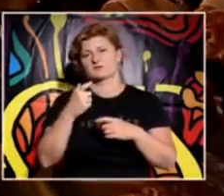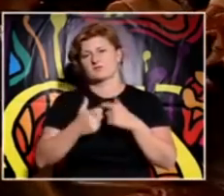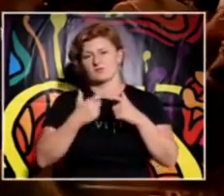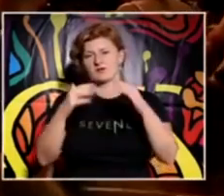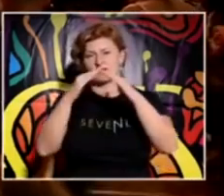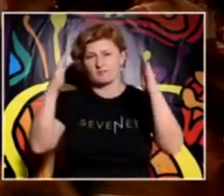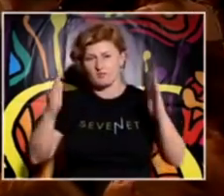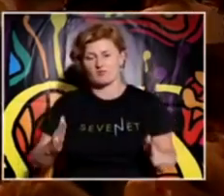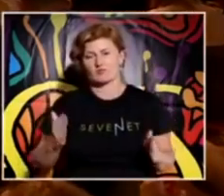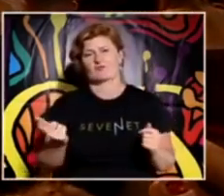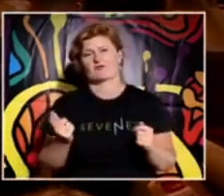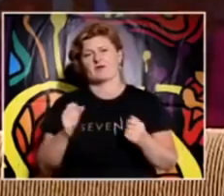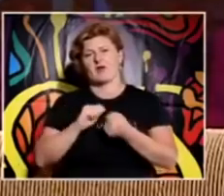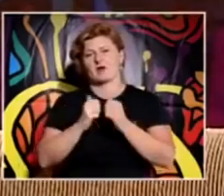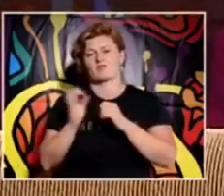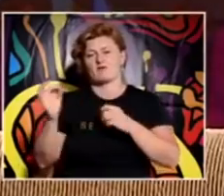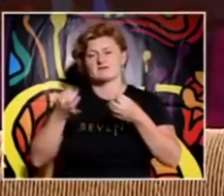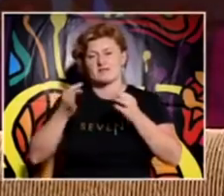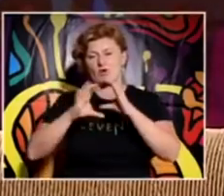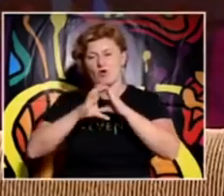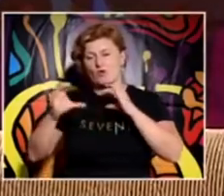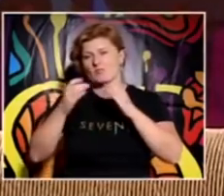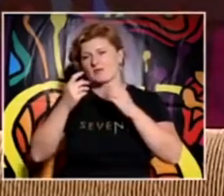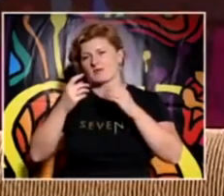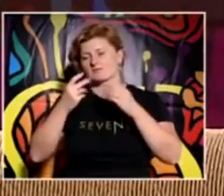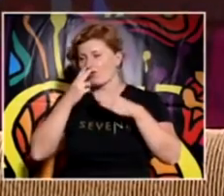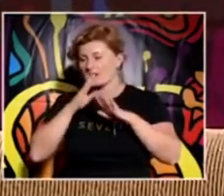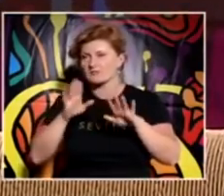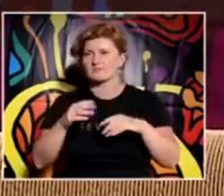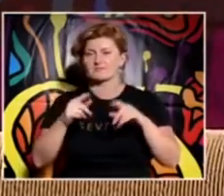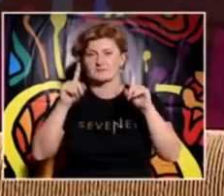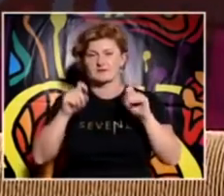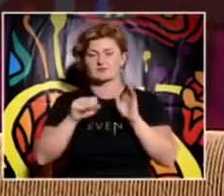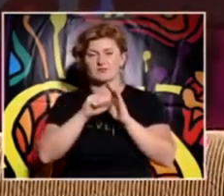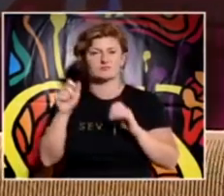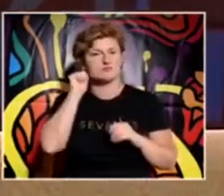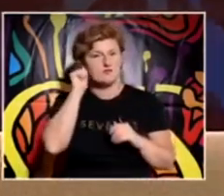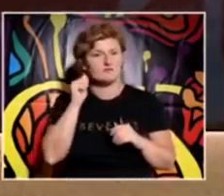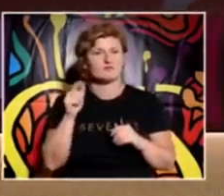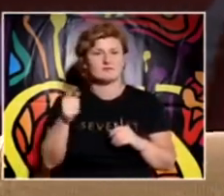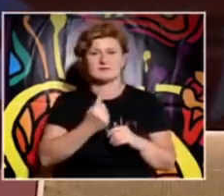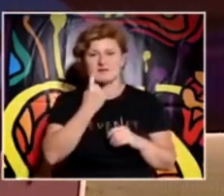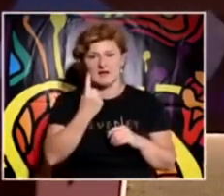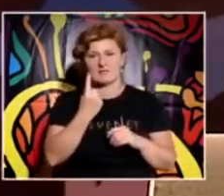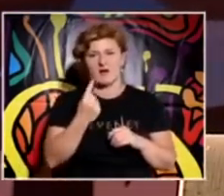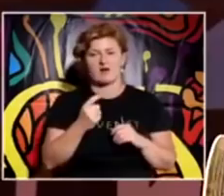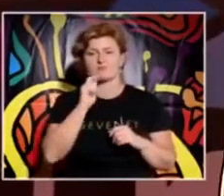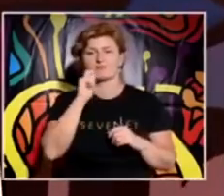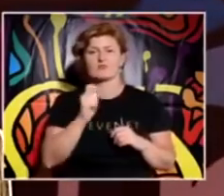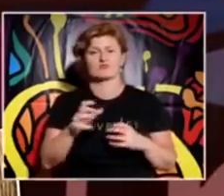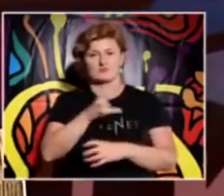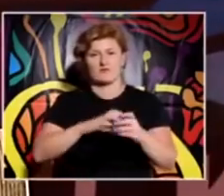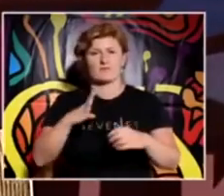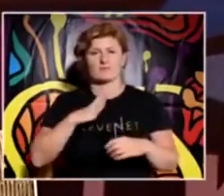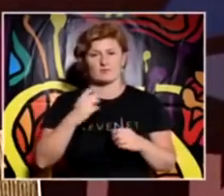i mają się dobrze. Chcieliby opowiedzieć wam swoją historię. Zacznę od dziewczyny, która sama podróżuje przez świat. Pracowała jeszcze do niedawna w